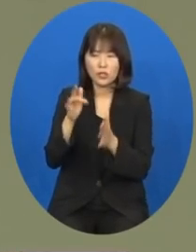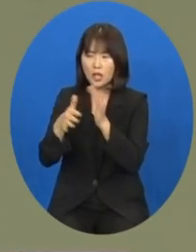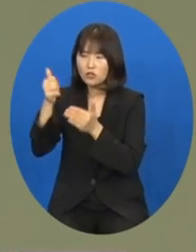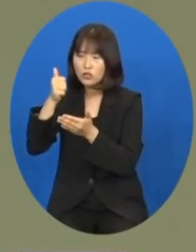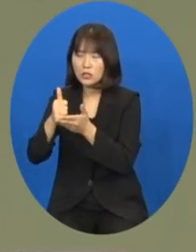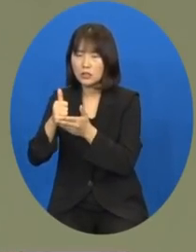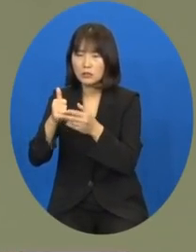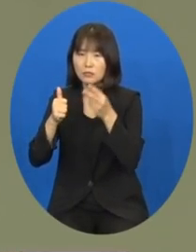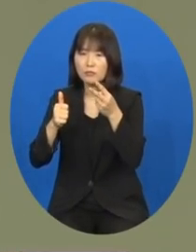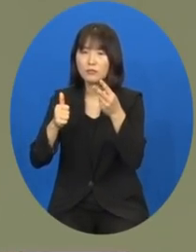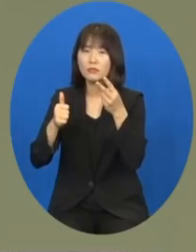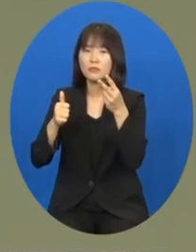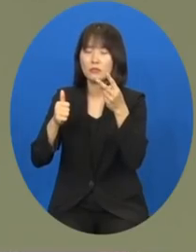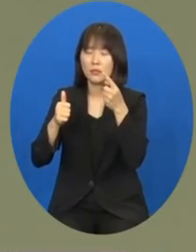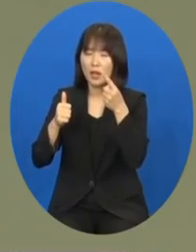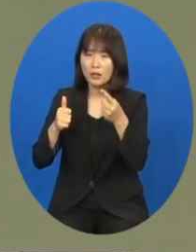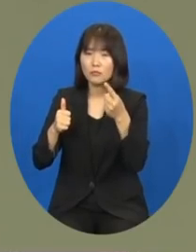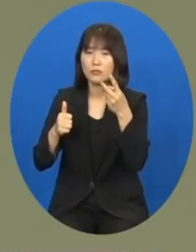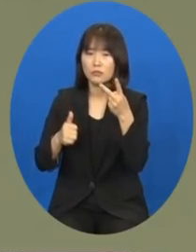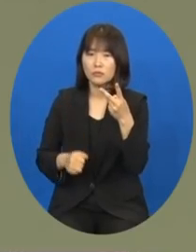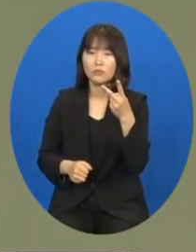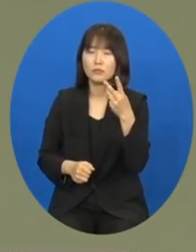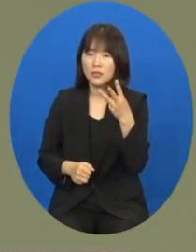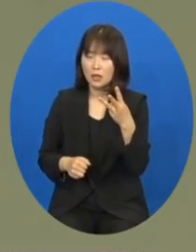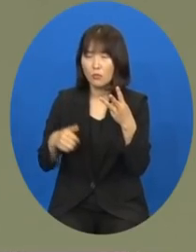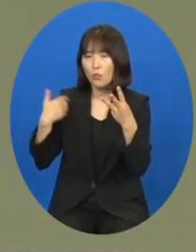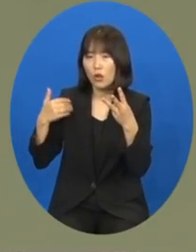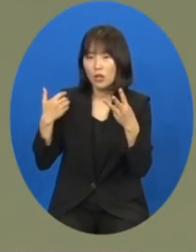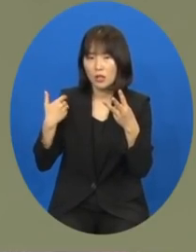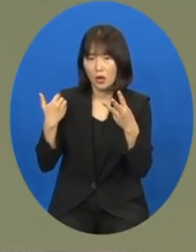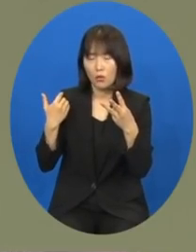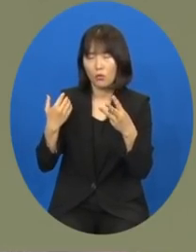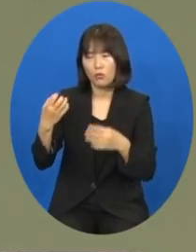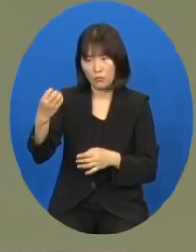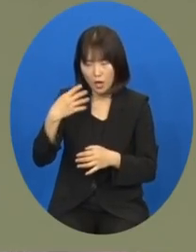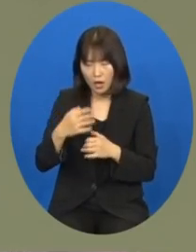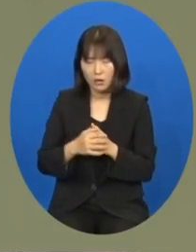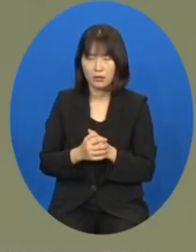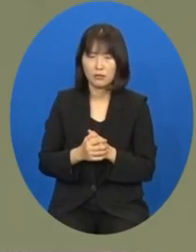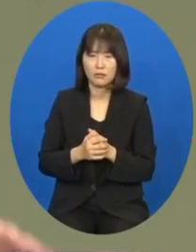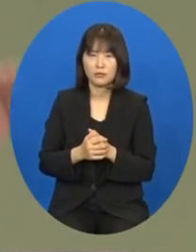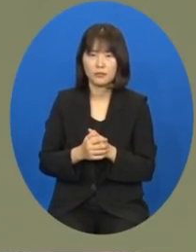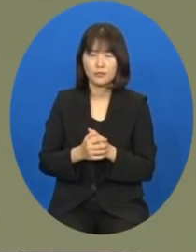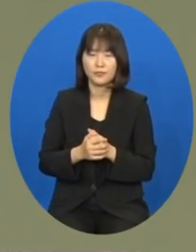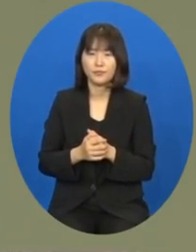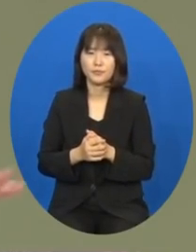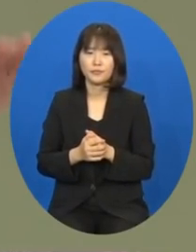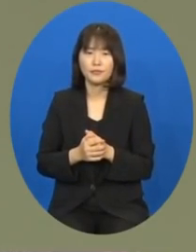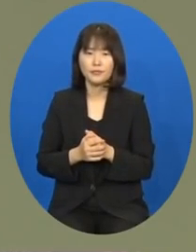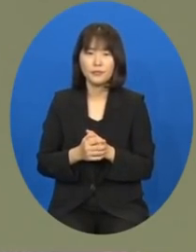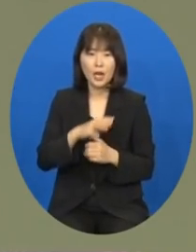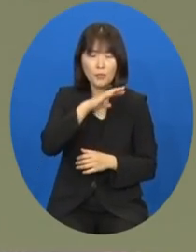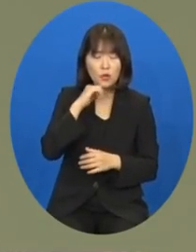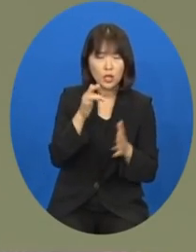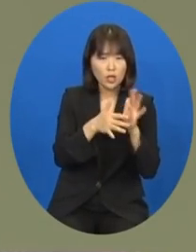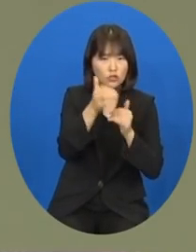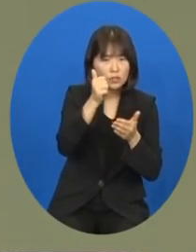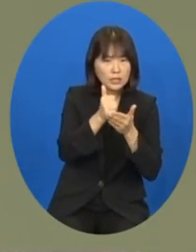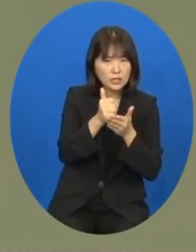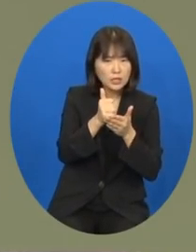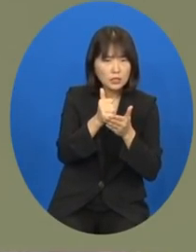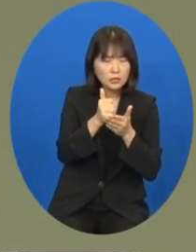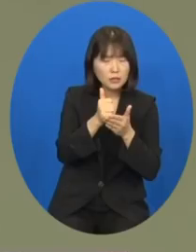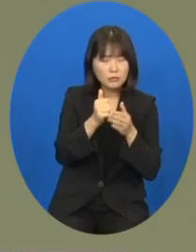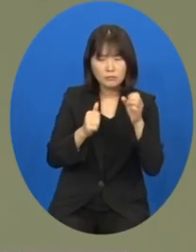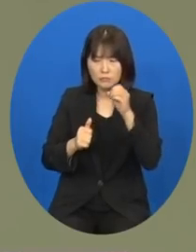머릿속에 마음에 예수님의 말씀이 생각이 났어요 마태 보니 16.7 시 구절이 줘 베드로가 예수의 말씀이